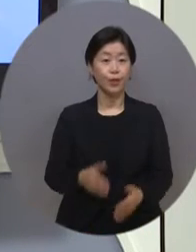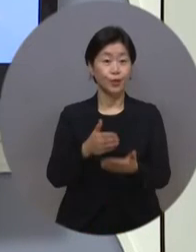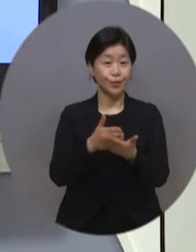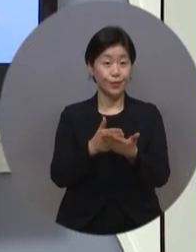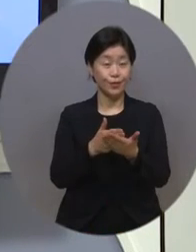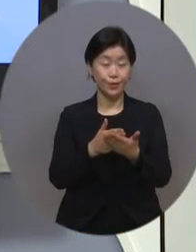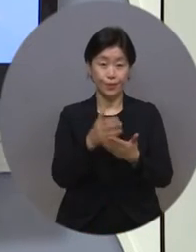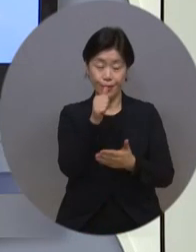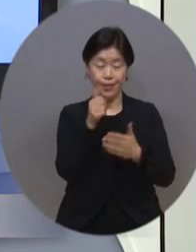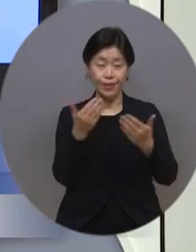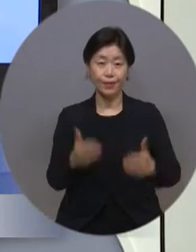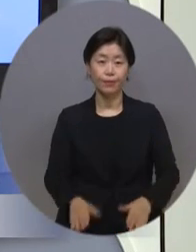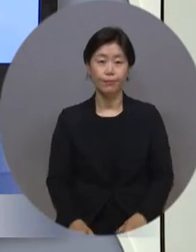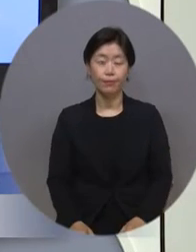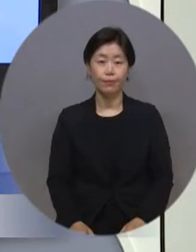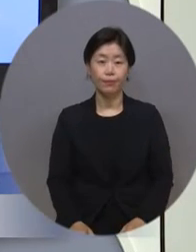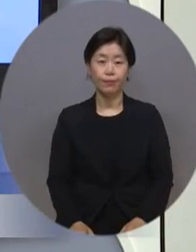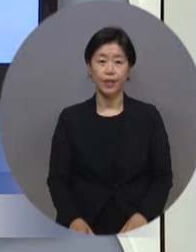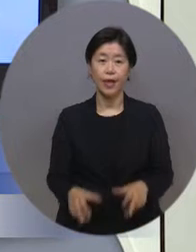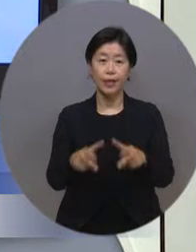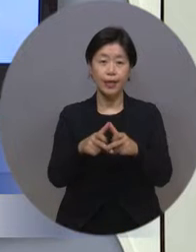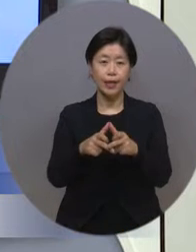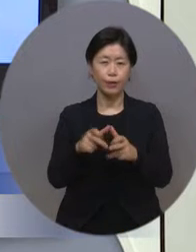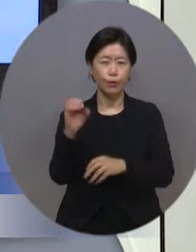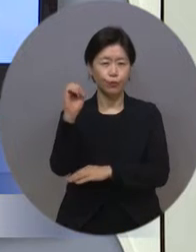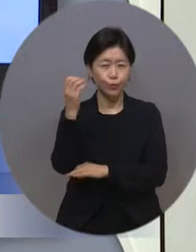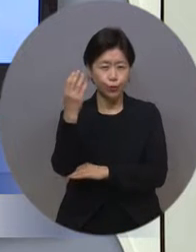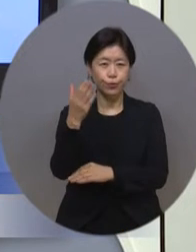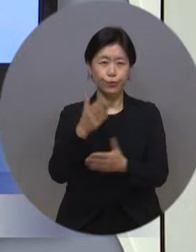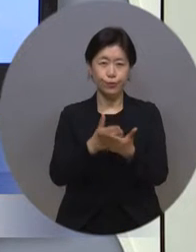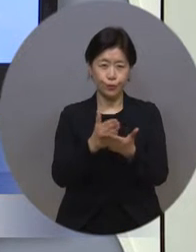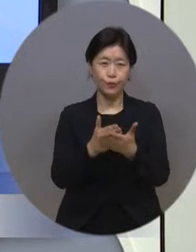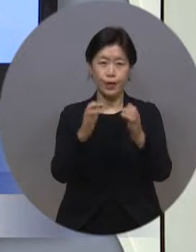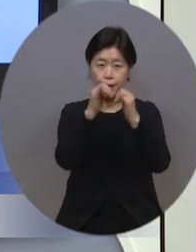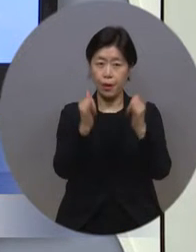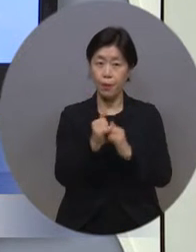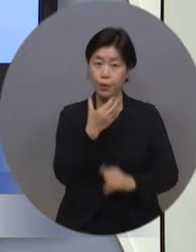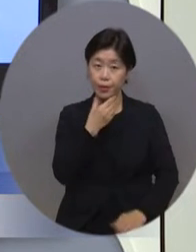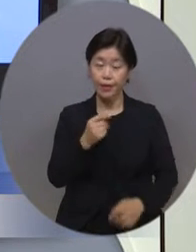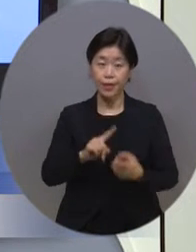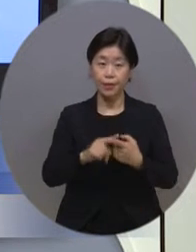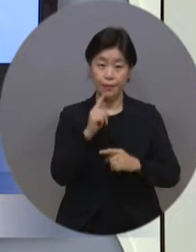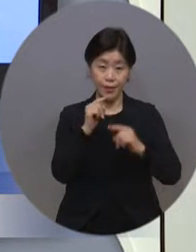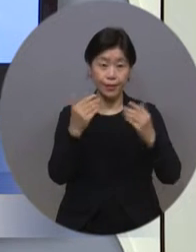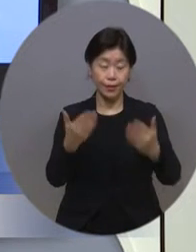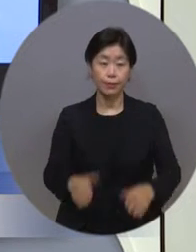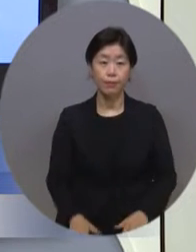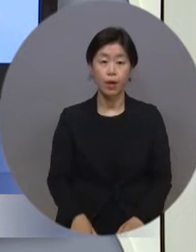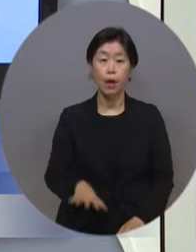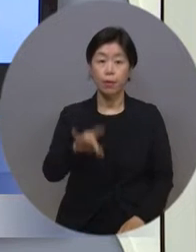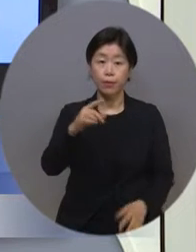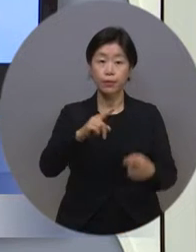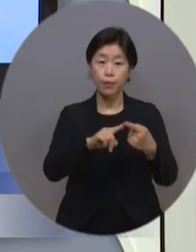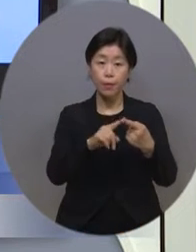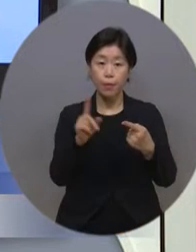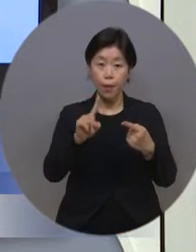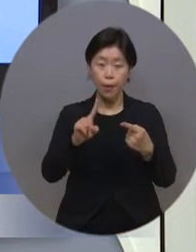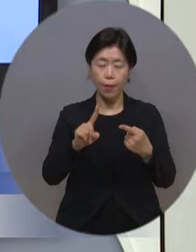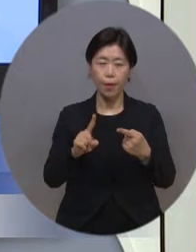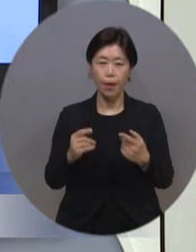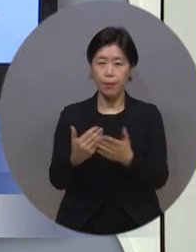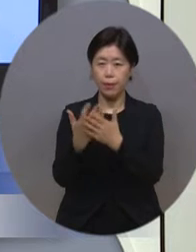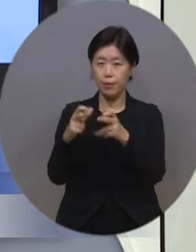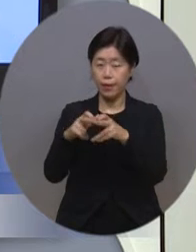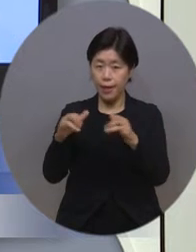브리핑 박정인입니다 웰페어 뉴스와 함께 사회복지개 이슈를 만나봅니다 먼저 만나볼 기사는 발달장애인